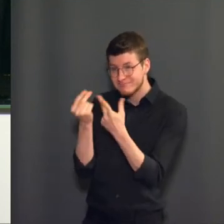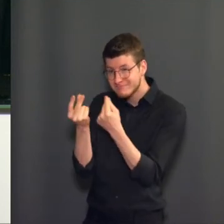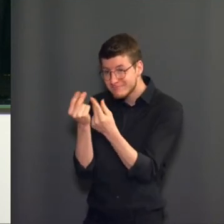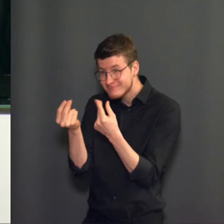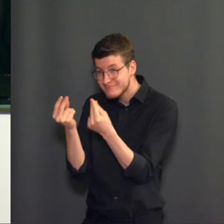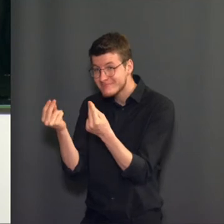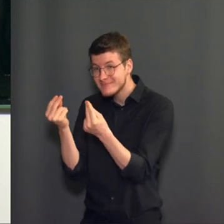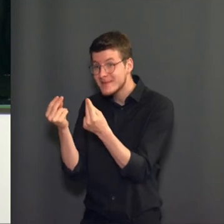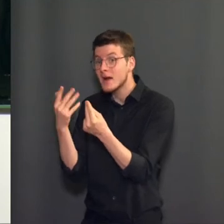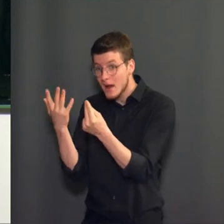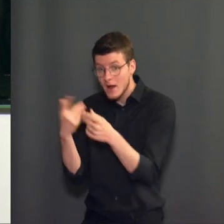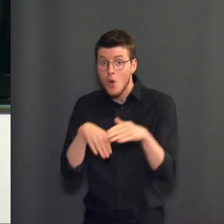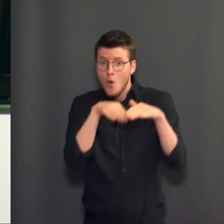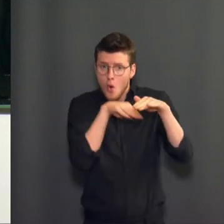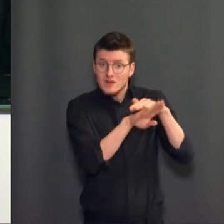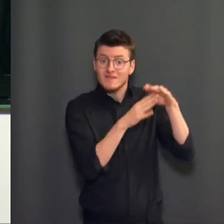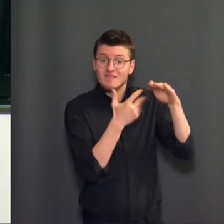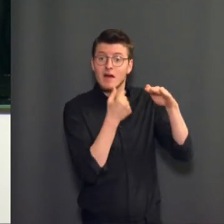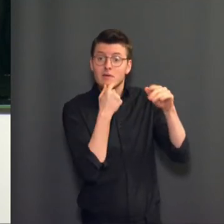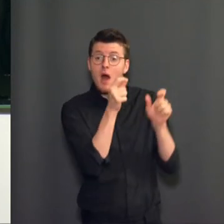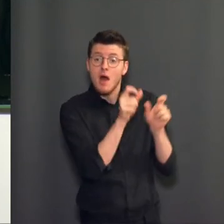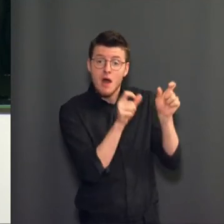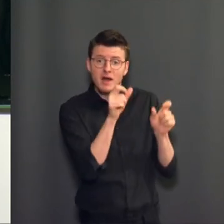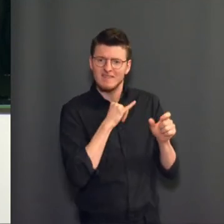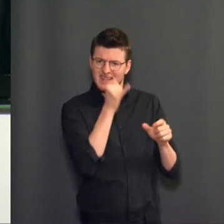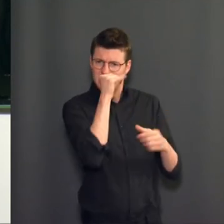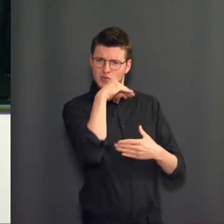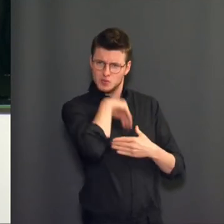dan 65 worden uitgestuurd.